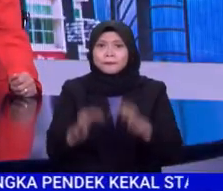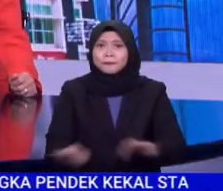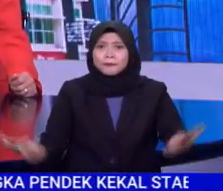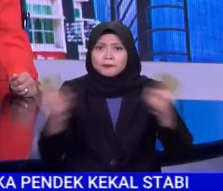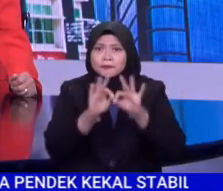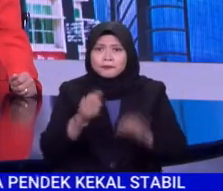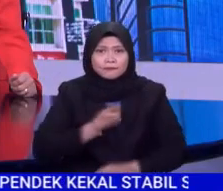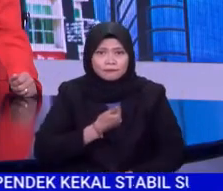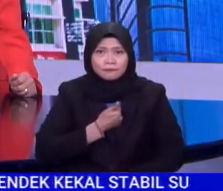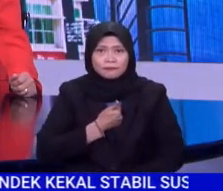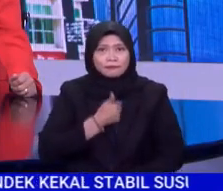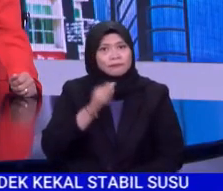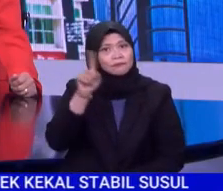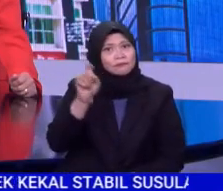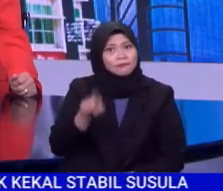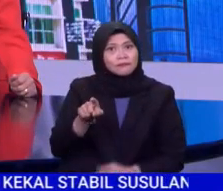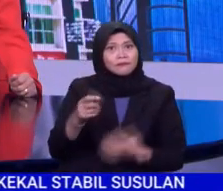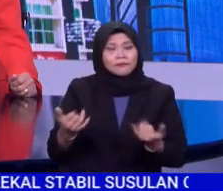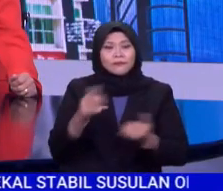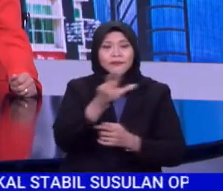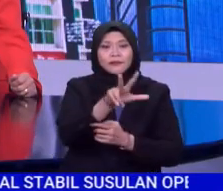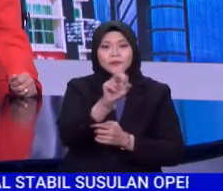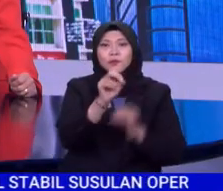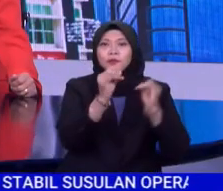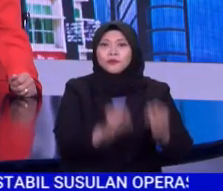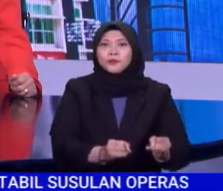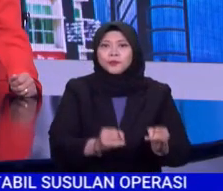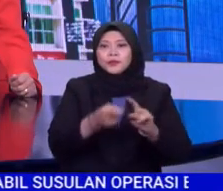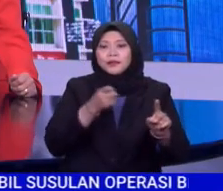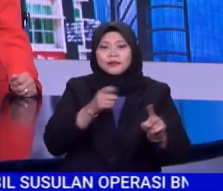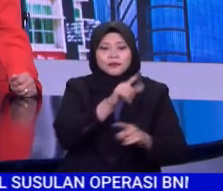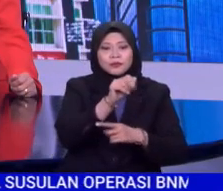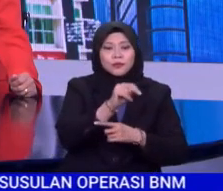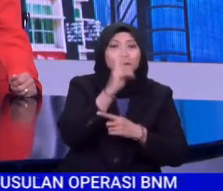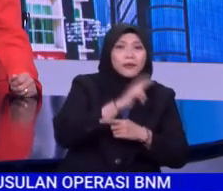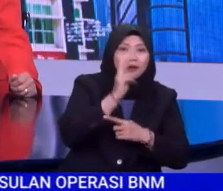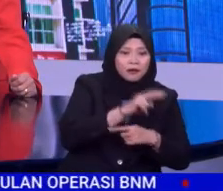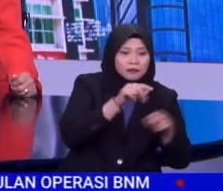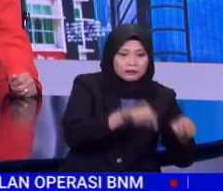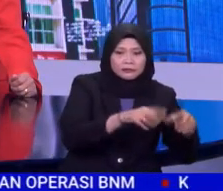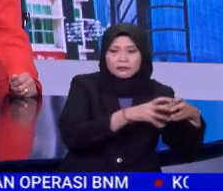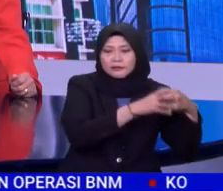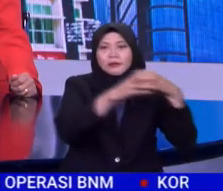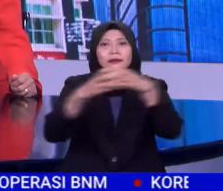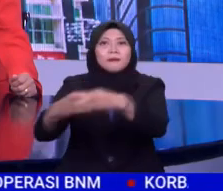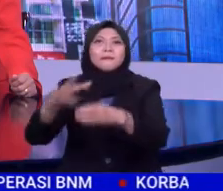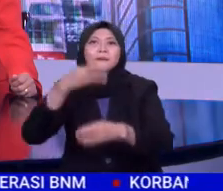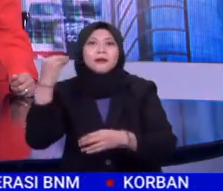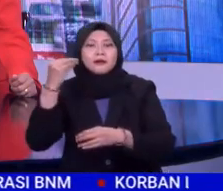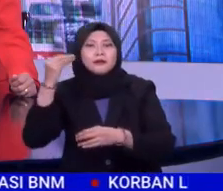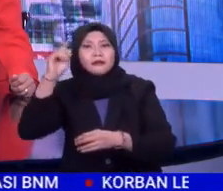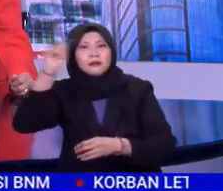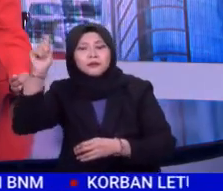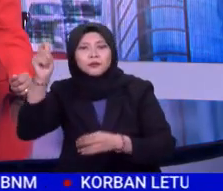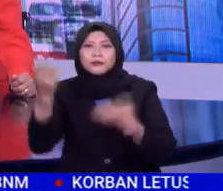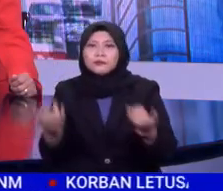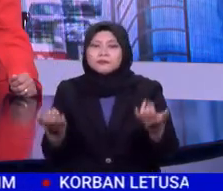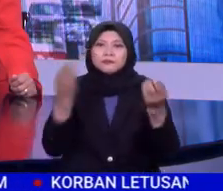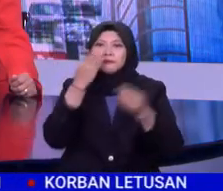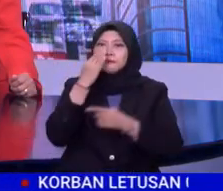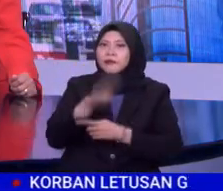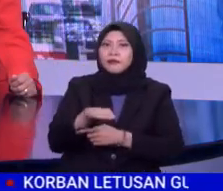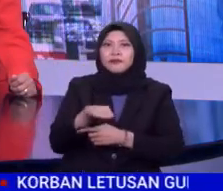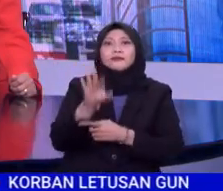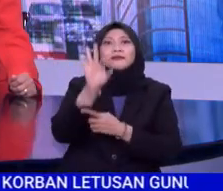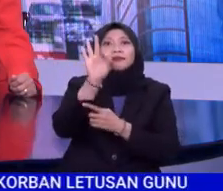Pentingkan diri sendiri, tindakan 30 individu dari zon merah pulang ke Terengganu menyambut Aidilfitri bawa padah apabila